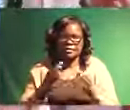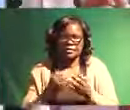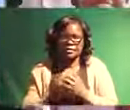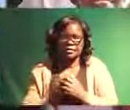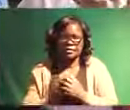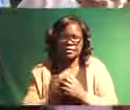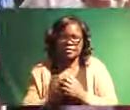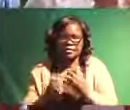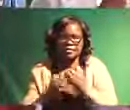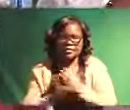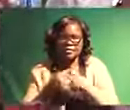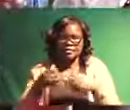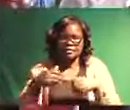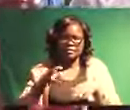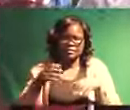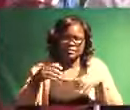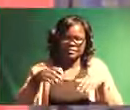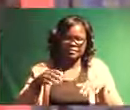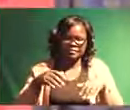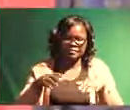ethirwa ni Mwamba